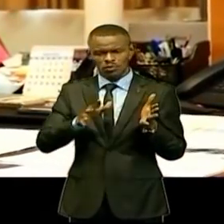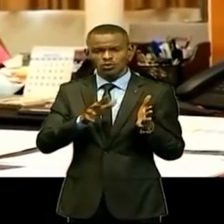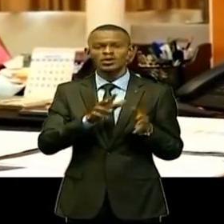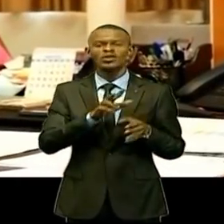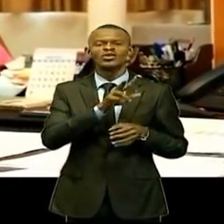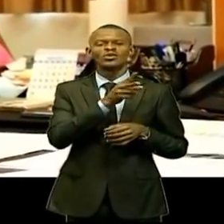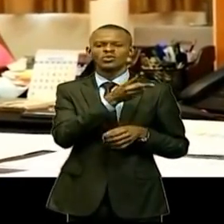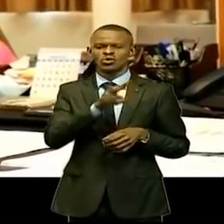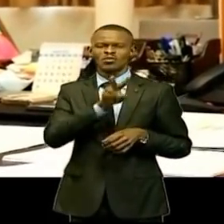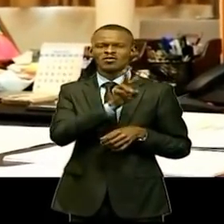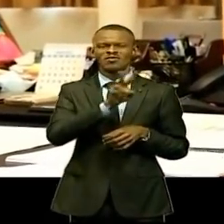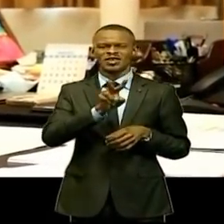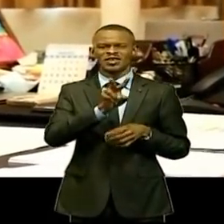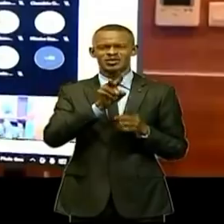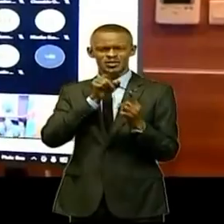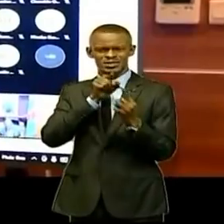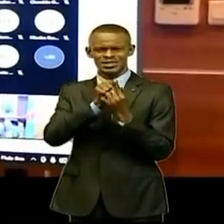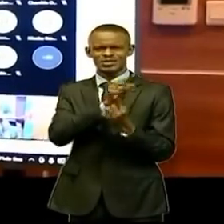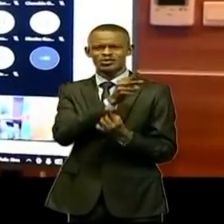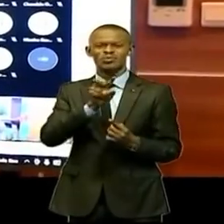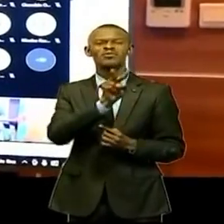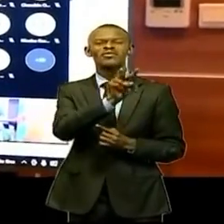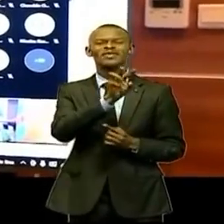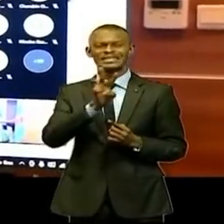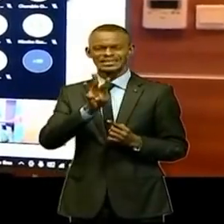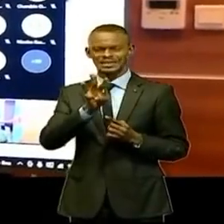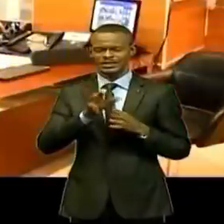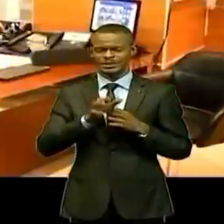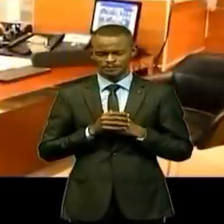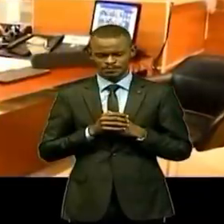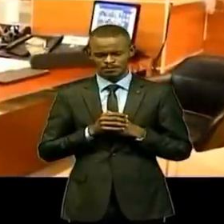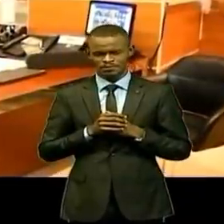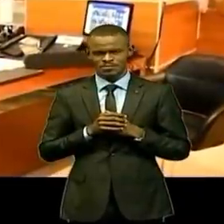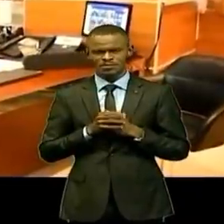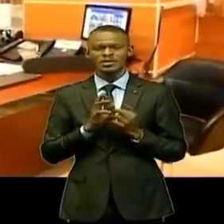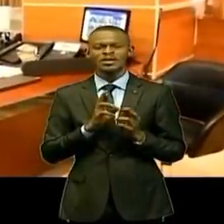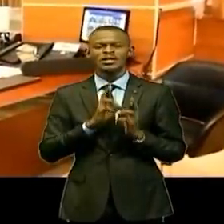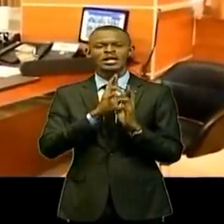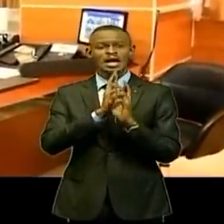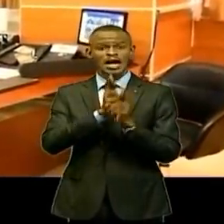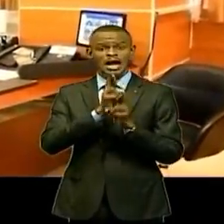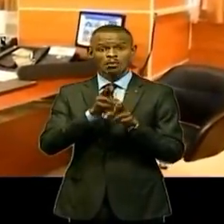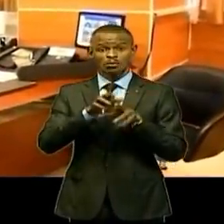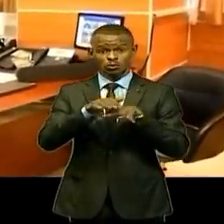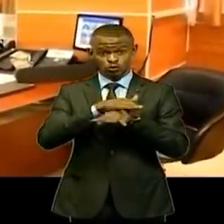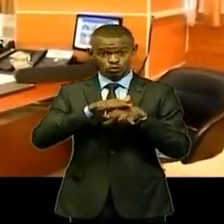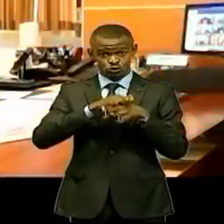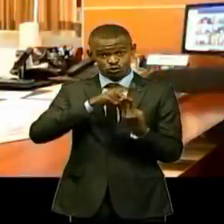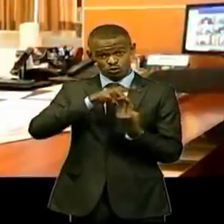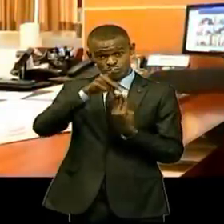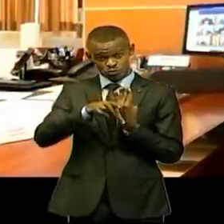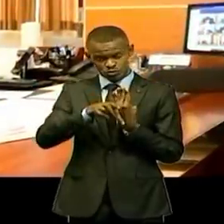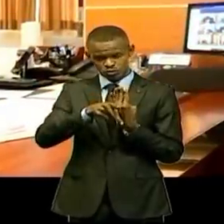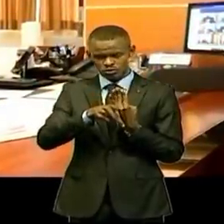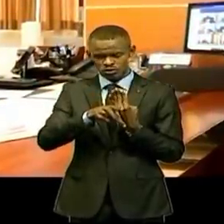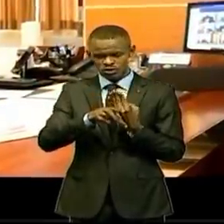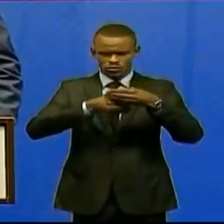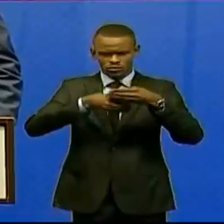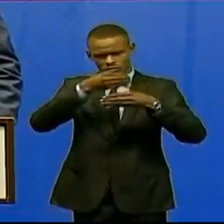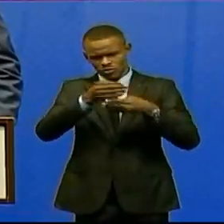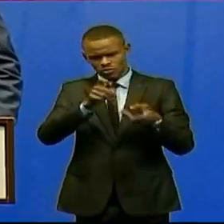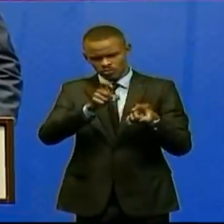2026. Rapport sur l'avancement de projets d'entretien de la voirie dans la ville de Kinshasa. Le ministre